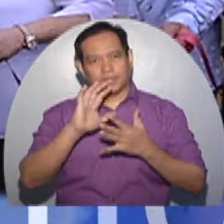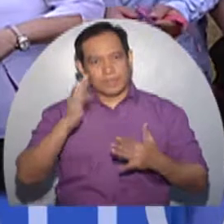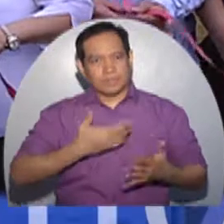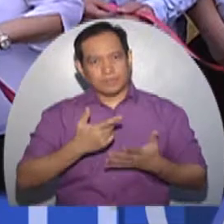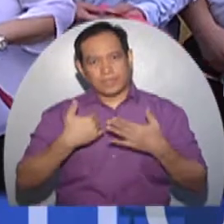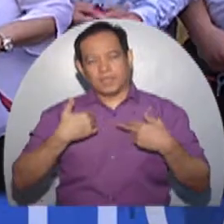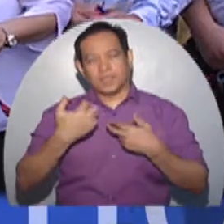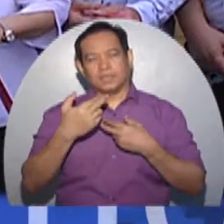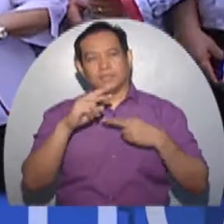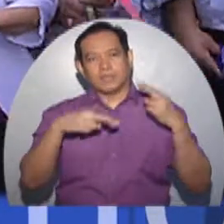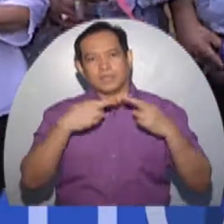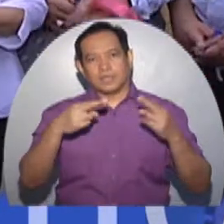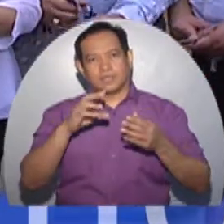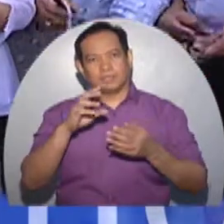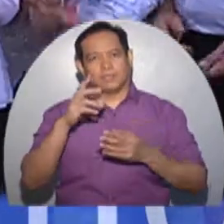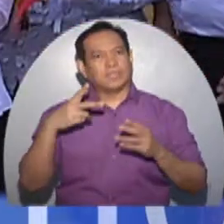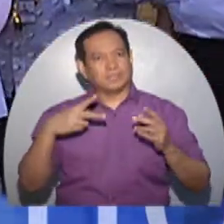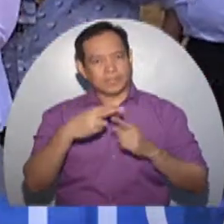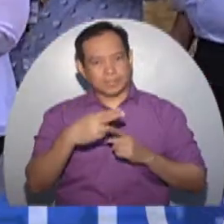Nagkaroon ng ribbon cutting,